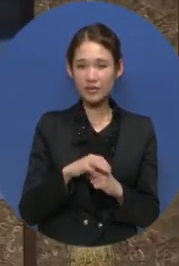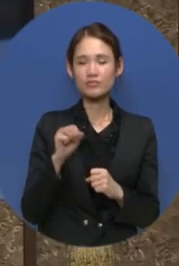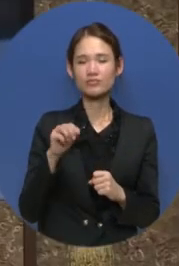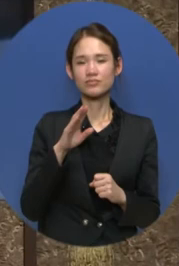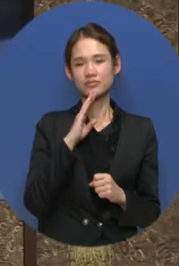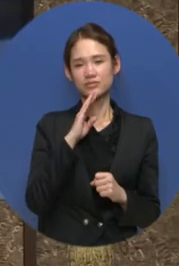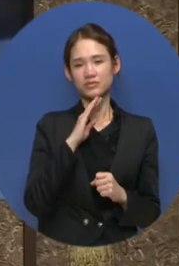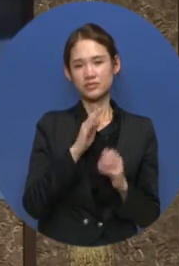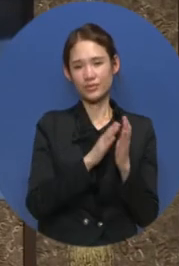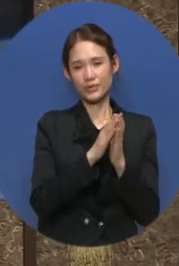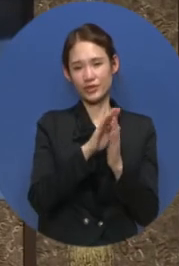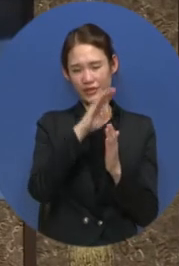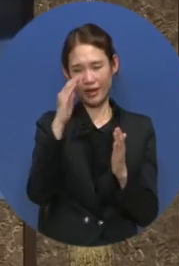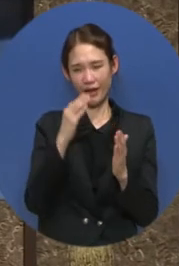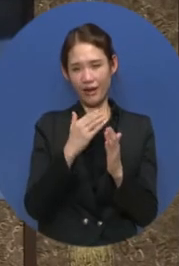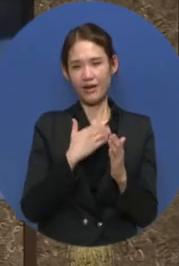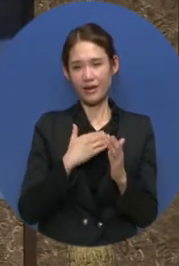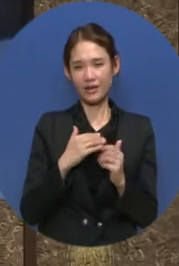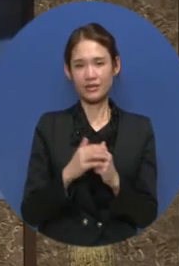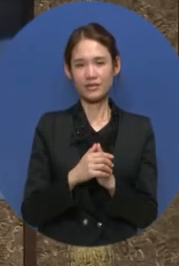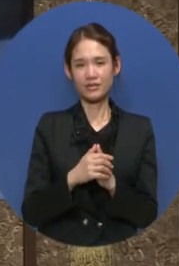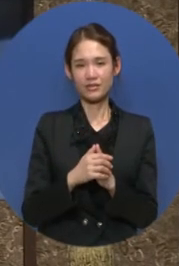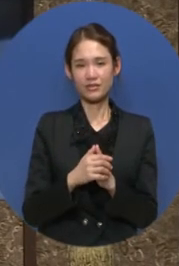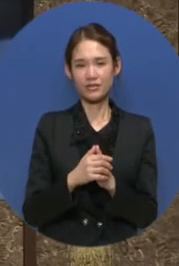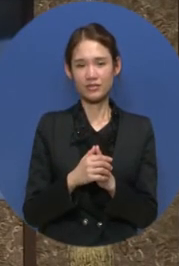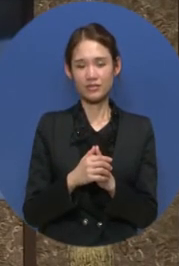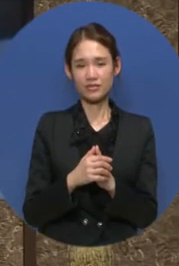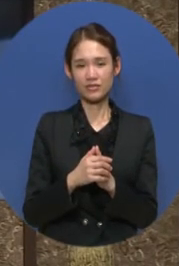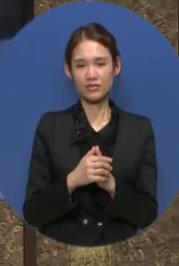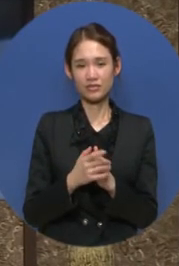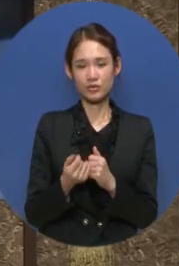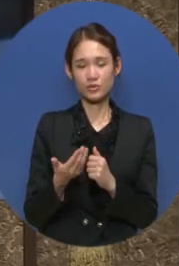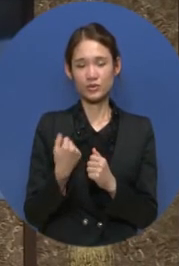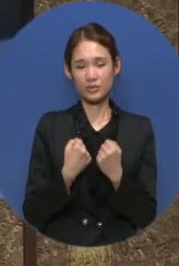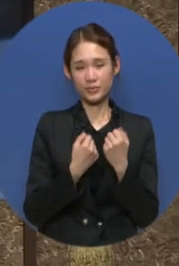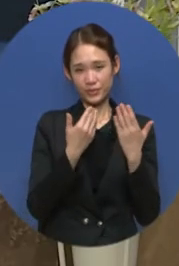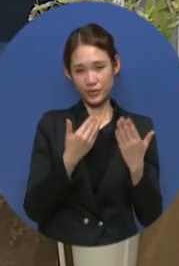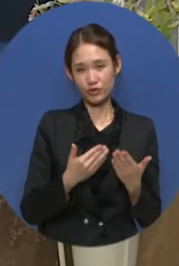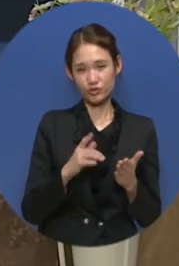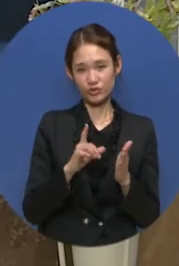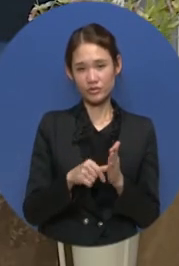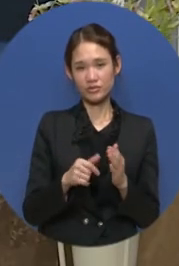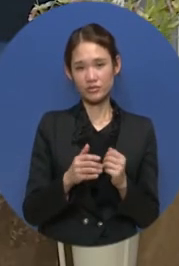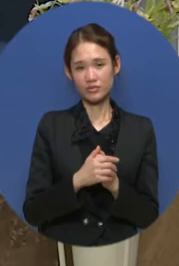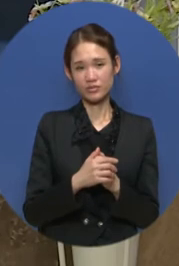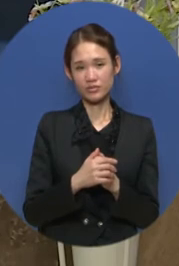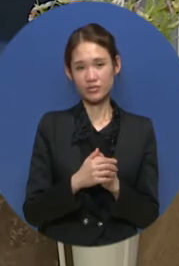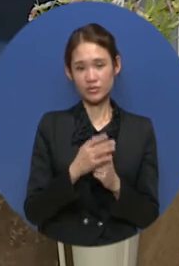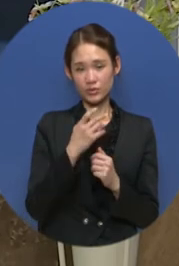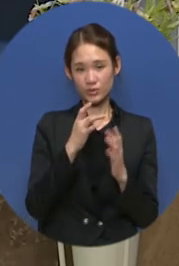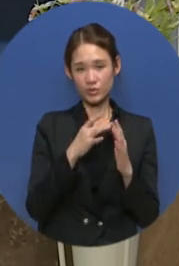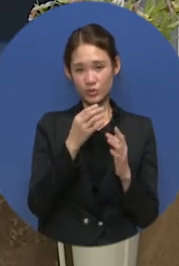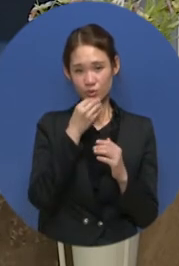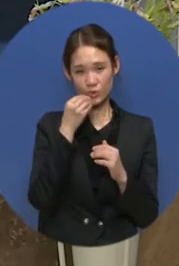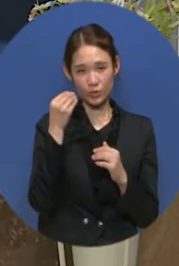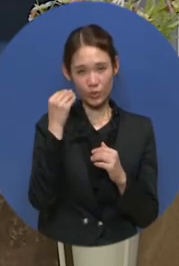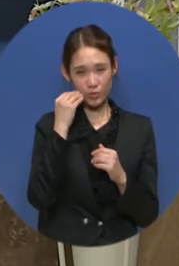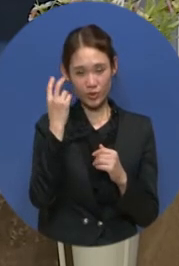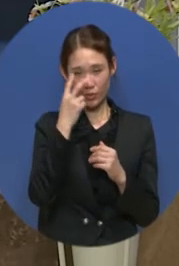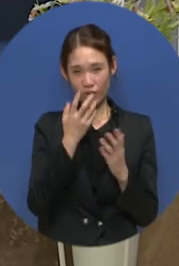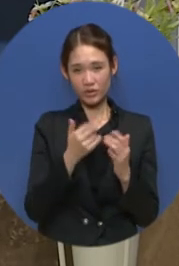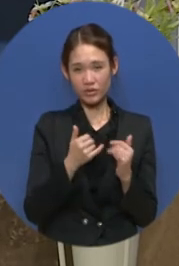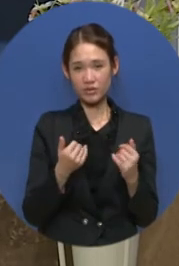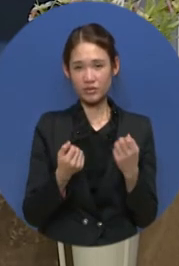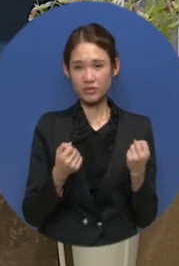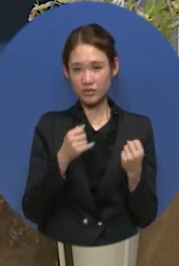그렇죠. 비누는 다 만들 줄 압니다. 근데 그 앞서서 말씀하실 때 홈페이지를 관리하는 직원이 또 따로